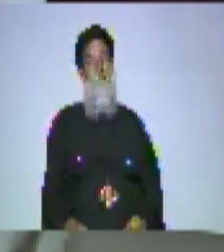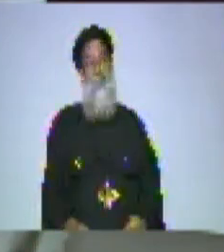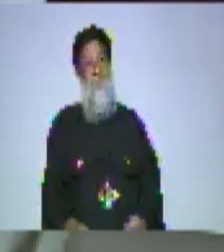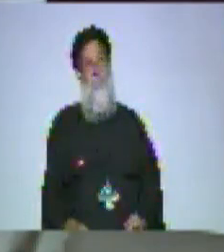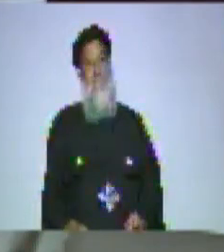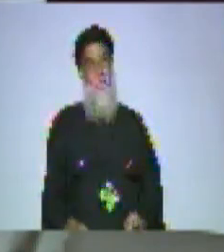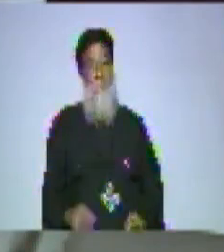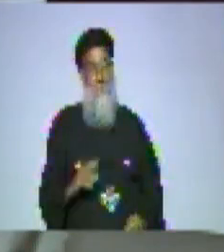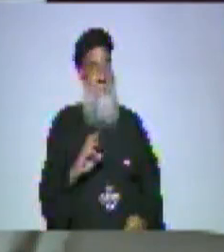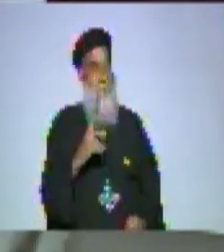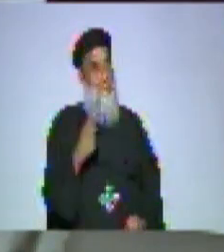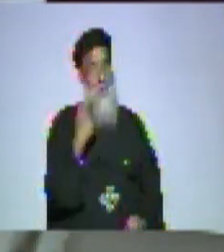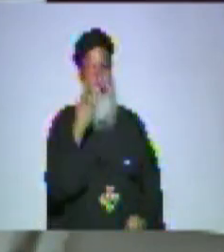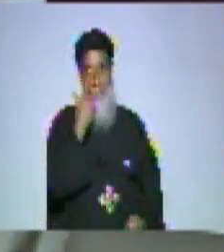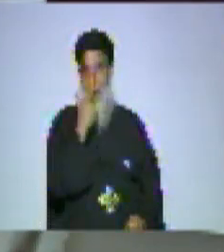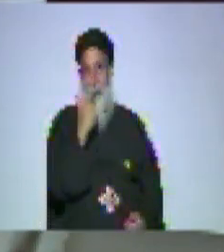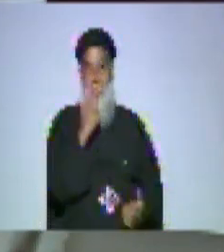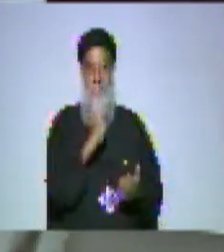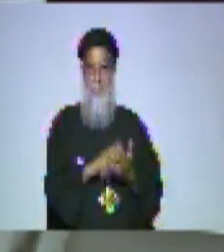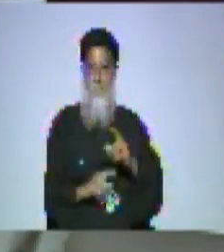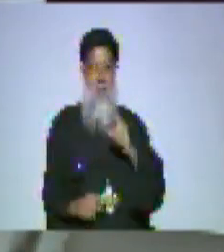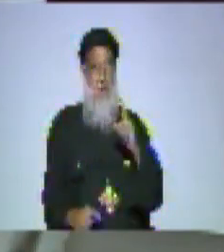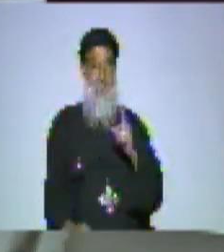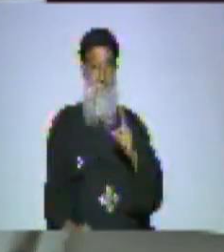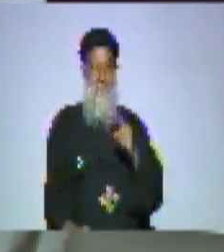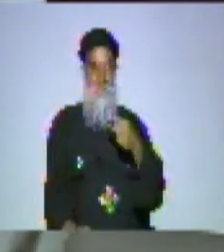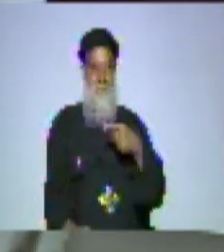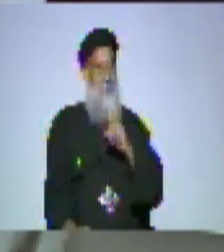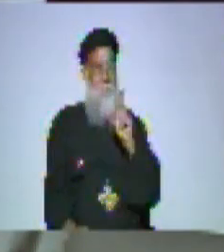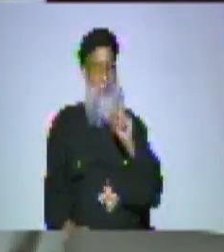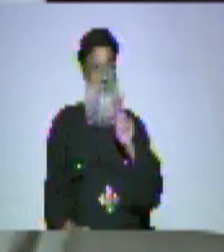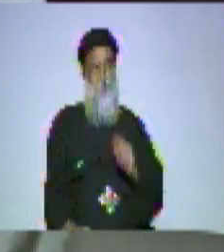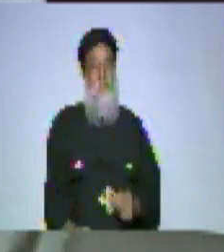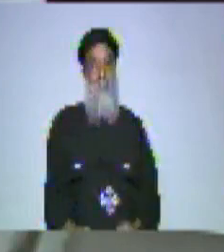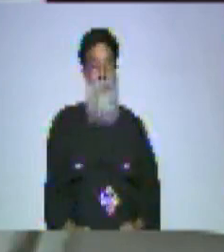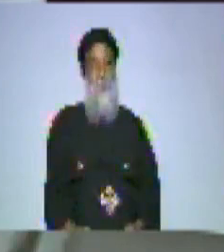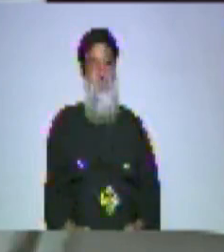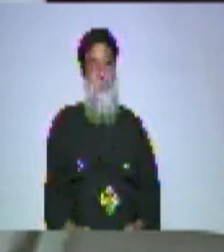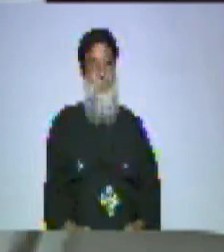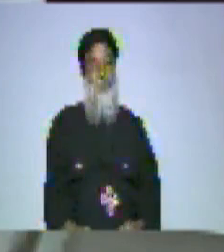التفت للموضوع ممرش كده يعني ههه فكان